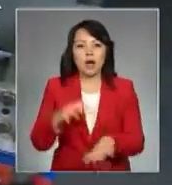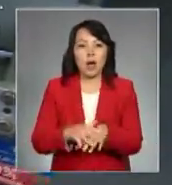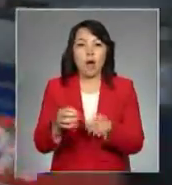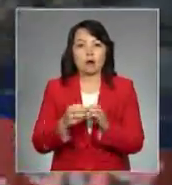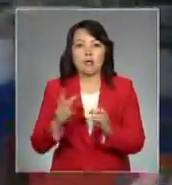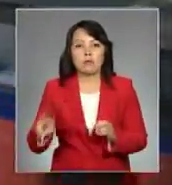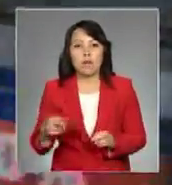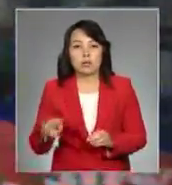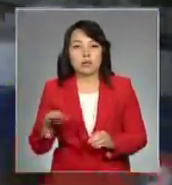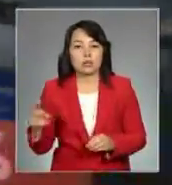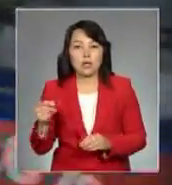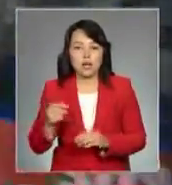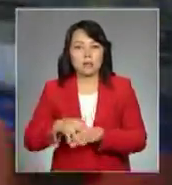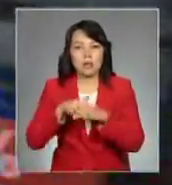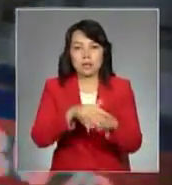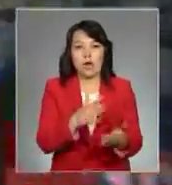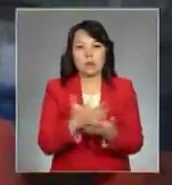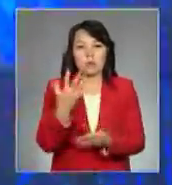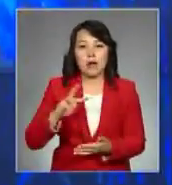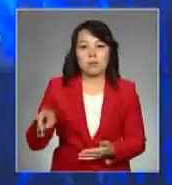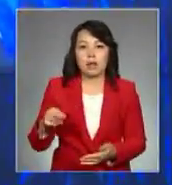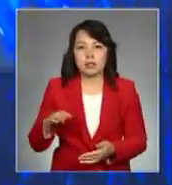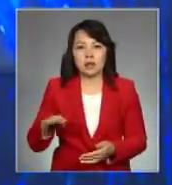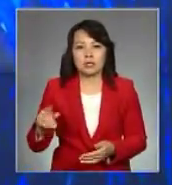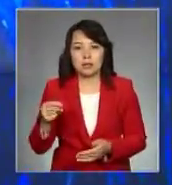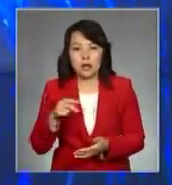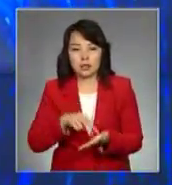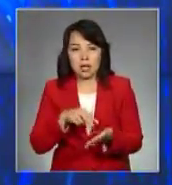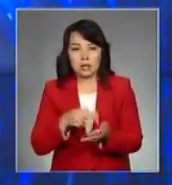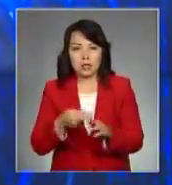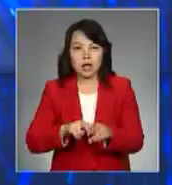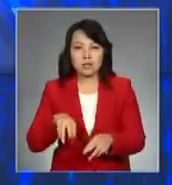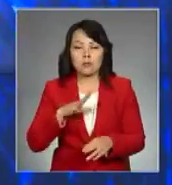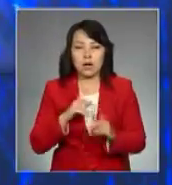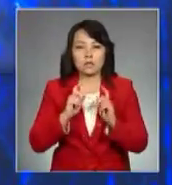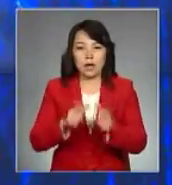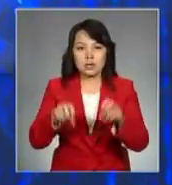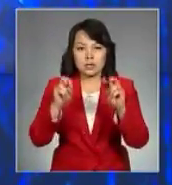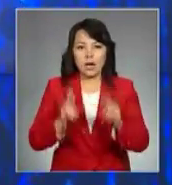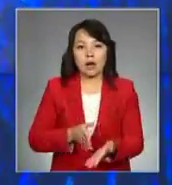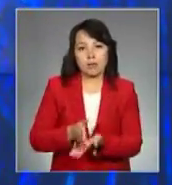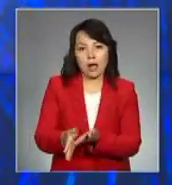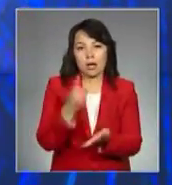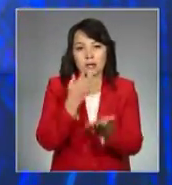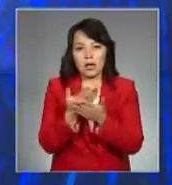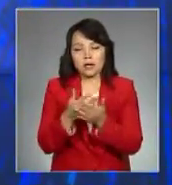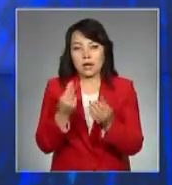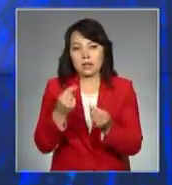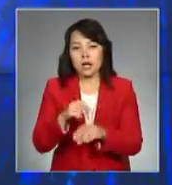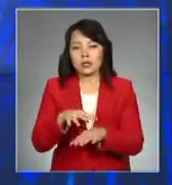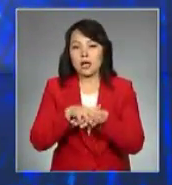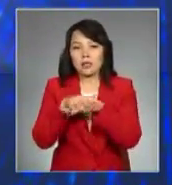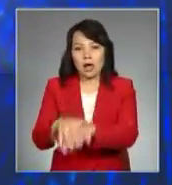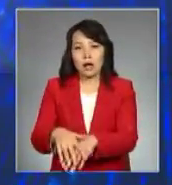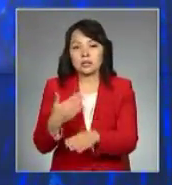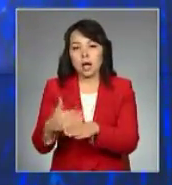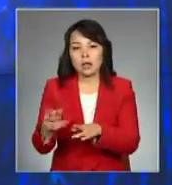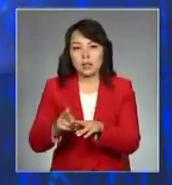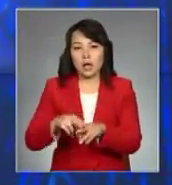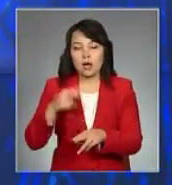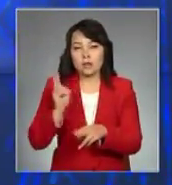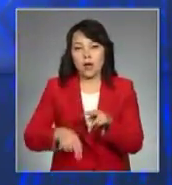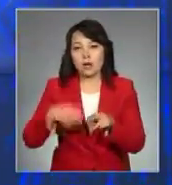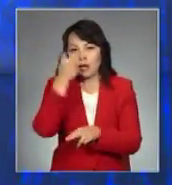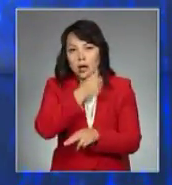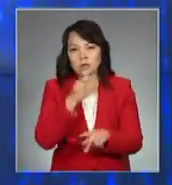миллиард теңге бөліп отыр. 5 миллиард теңге көлеміндегі алғашқы транш тиісті бағытта игерілсе, қаржының қалған бөлігі жыл соңына